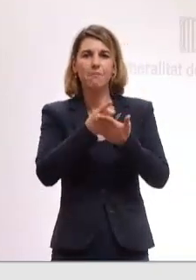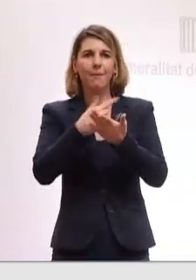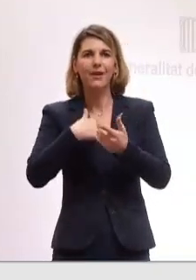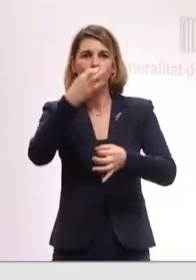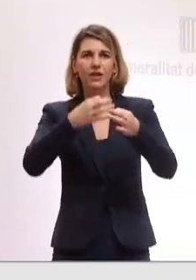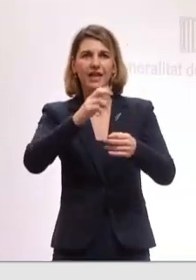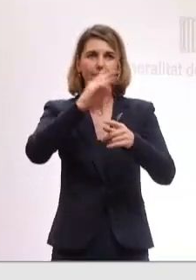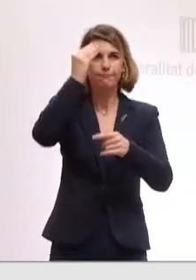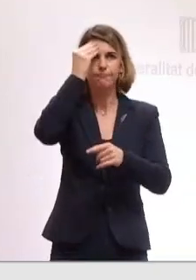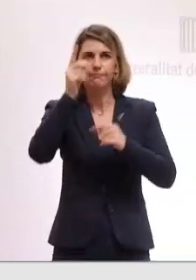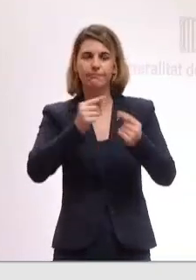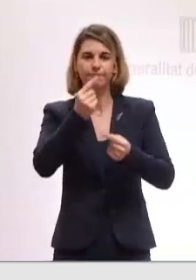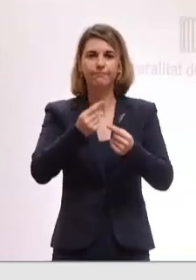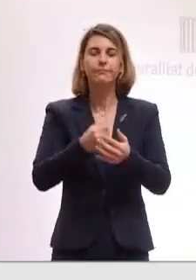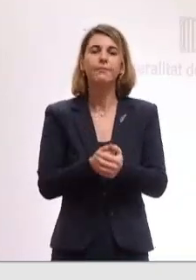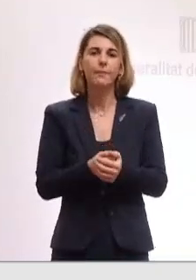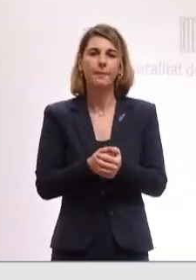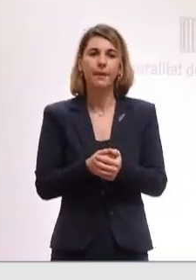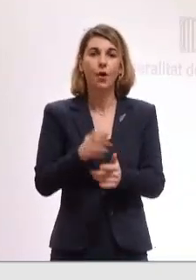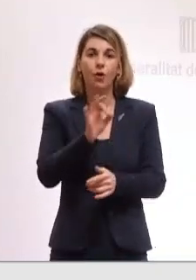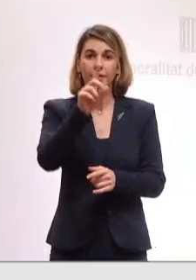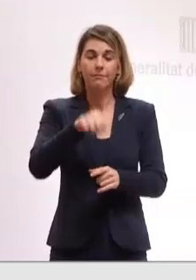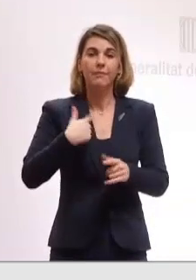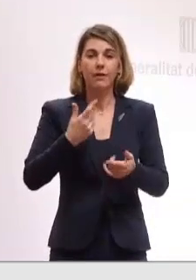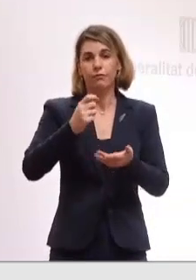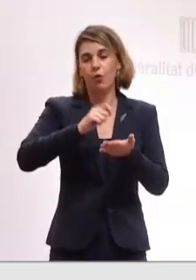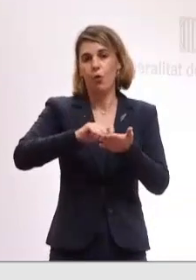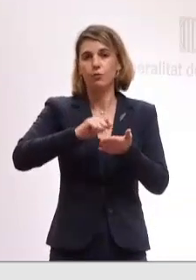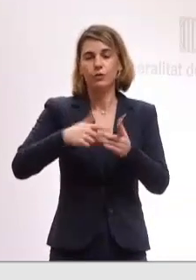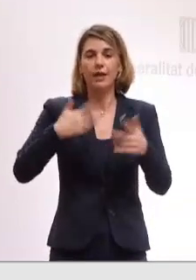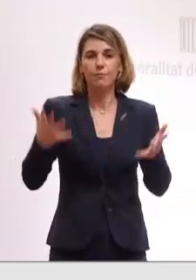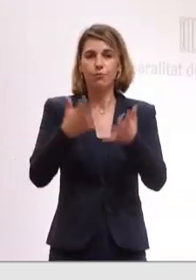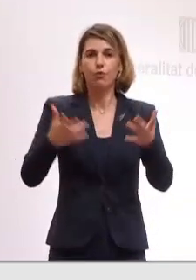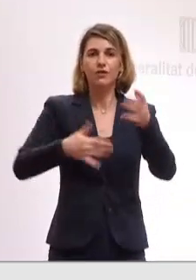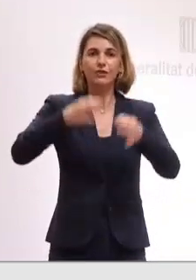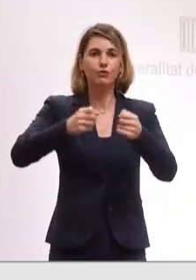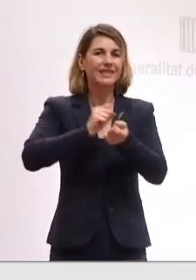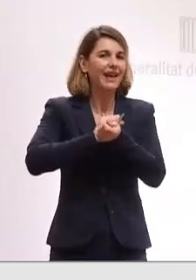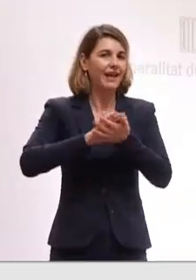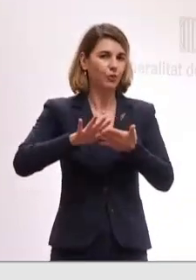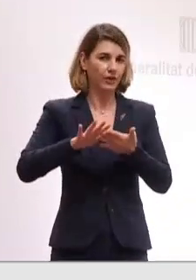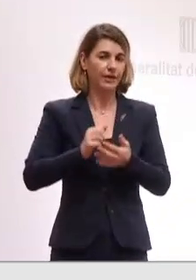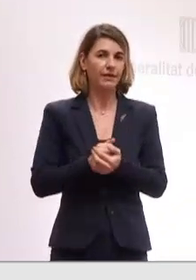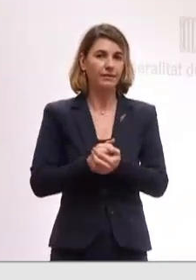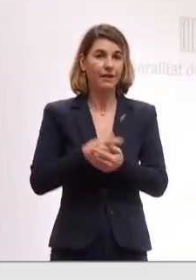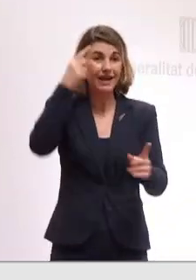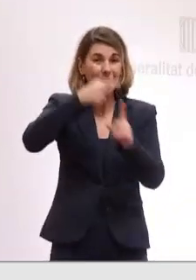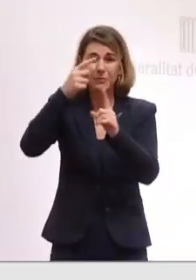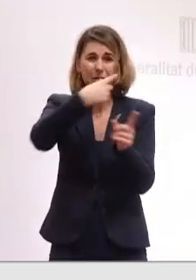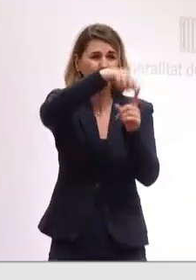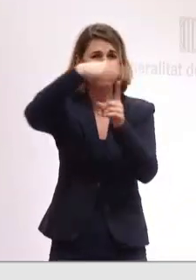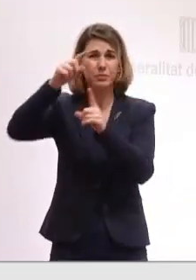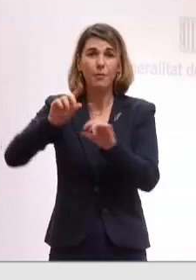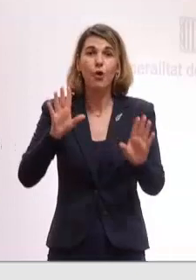judicial o la dignificació del torn d'ofici i l'impuls de la justícia gratuïta. Els reptes són diversos, però l'objectiu